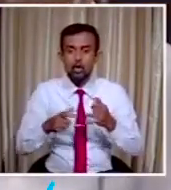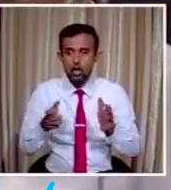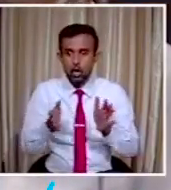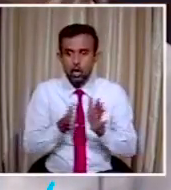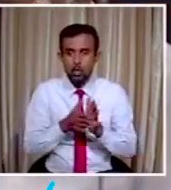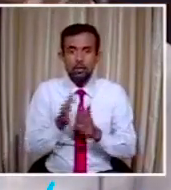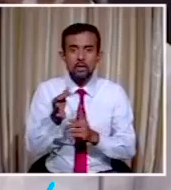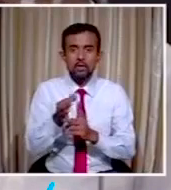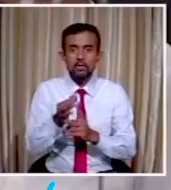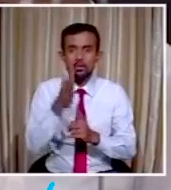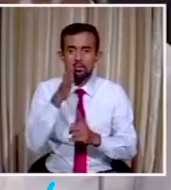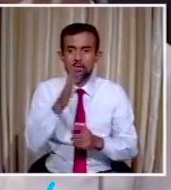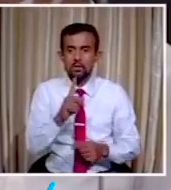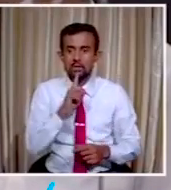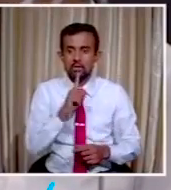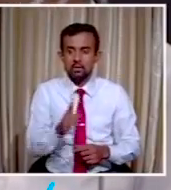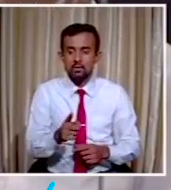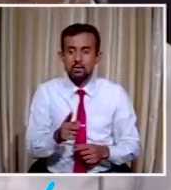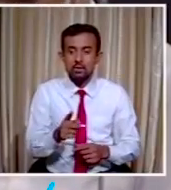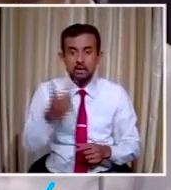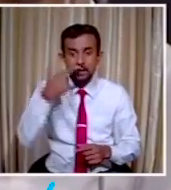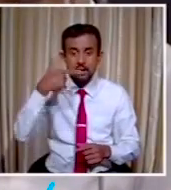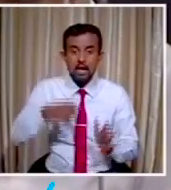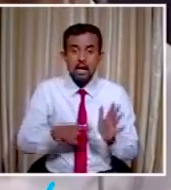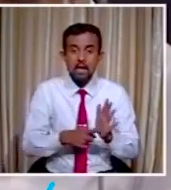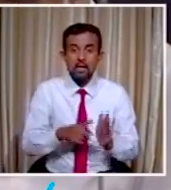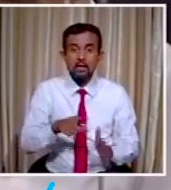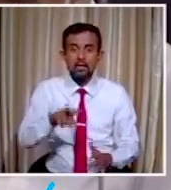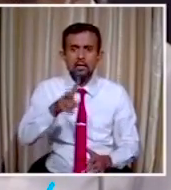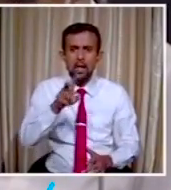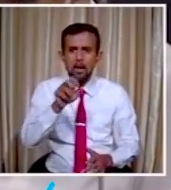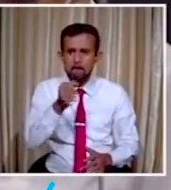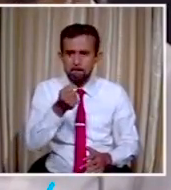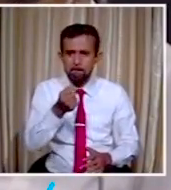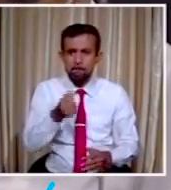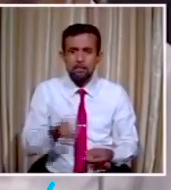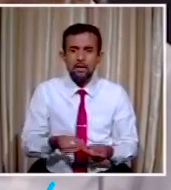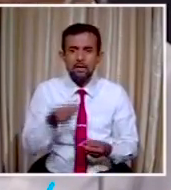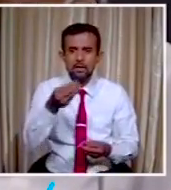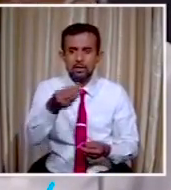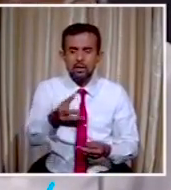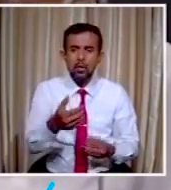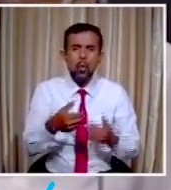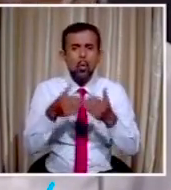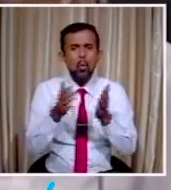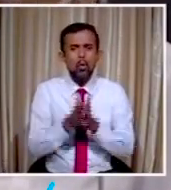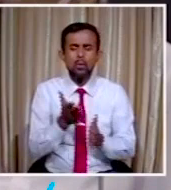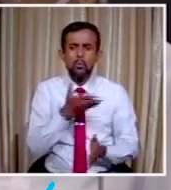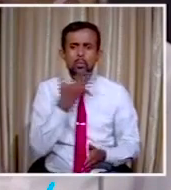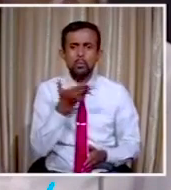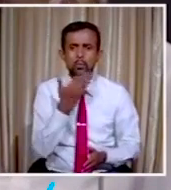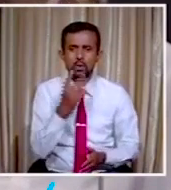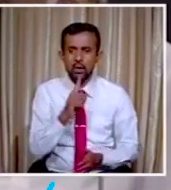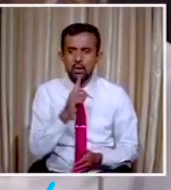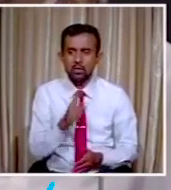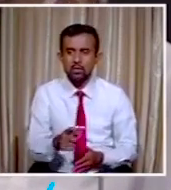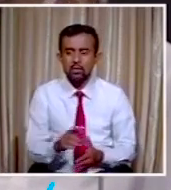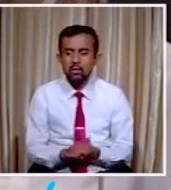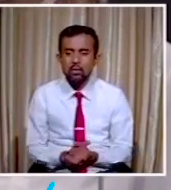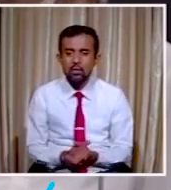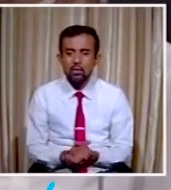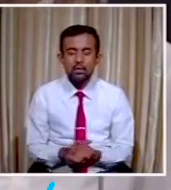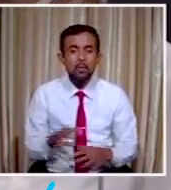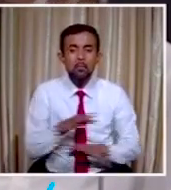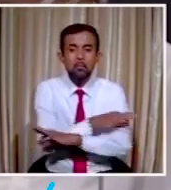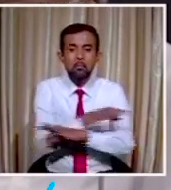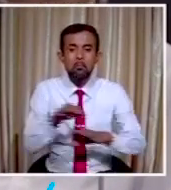කොමිසමේ සභාපති කියනවා තෙල් ලීටරේ රුපියල් 250 බැගින් දෙන්න ඕන තරම් හැකියාව තියෙනවා කියලා. එනිසා ඒ